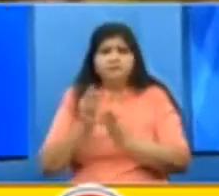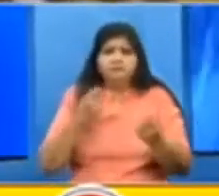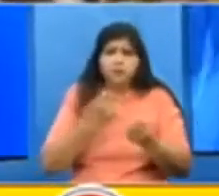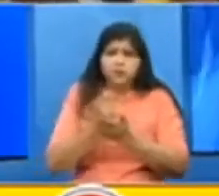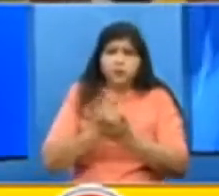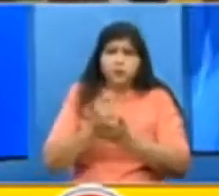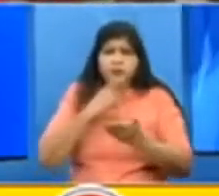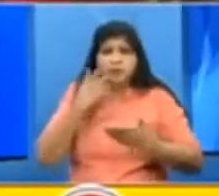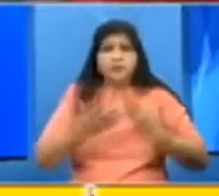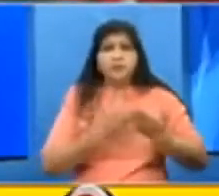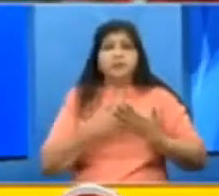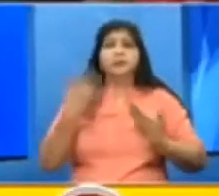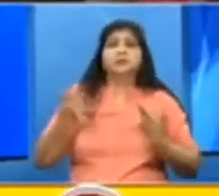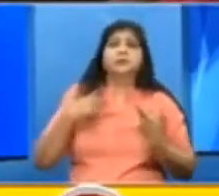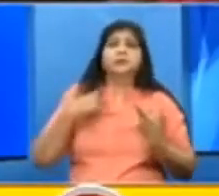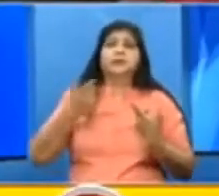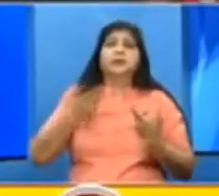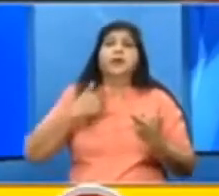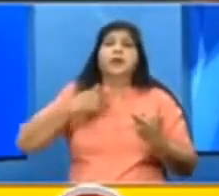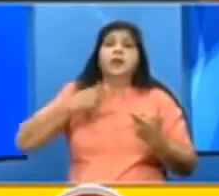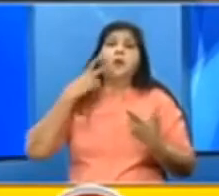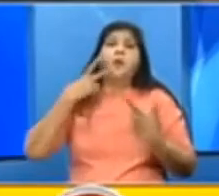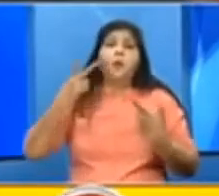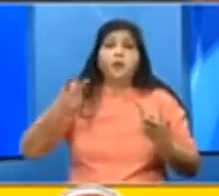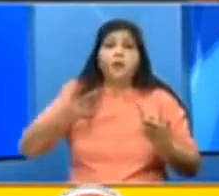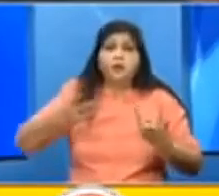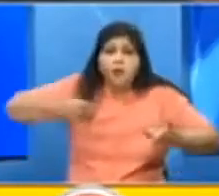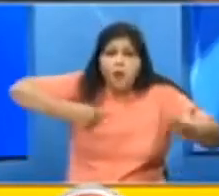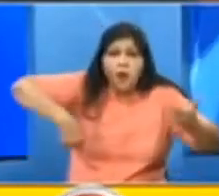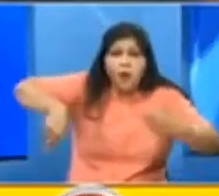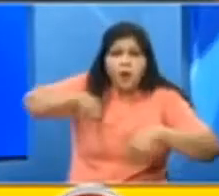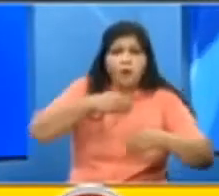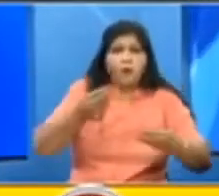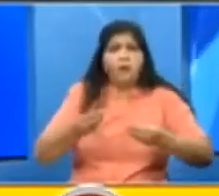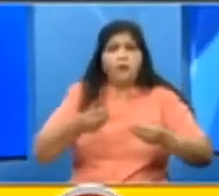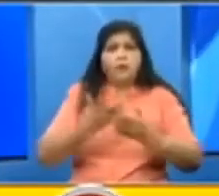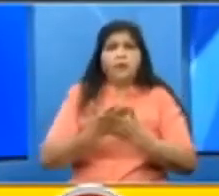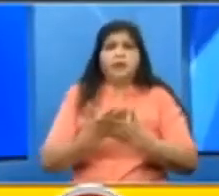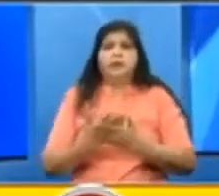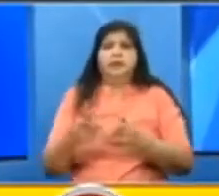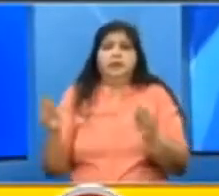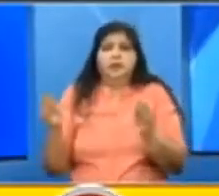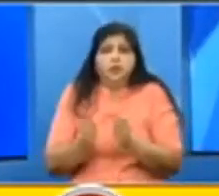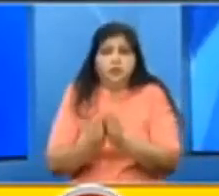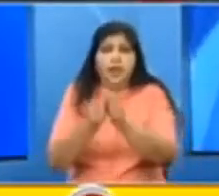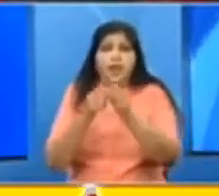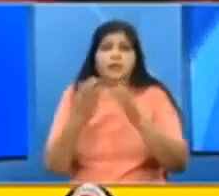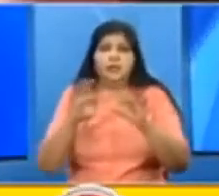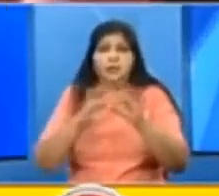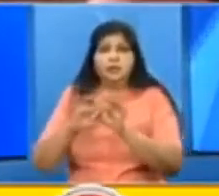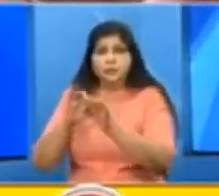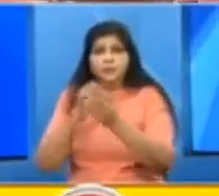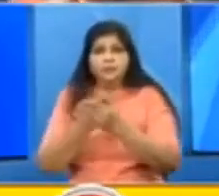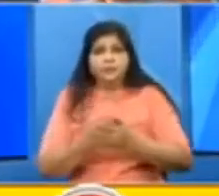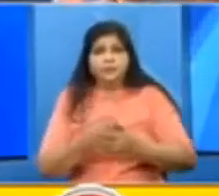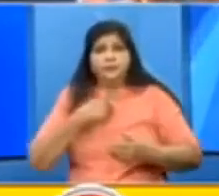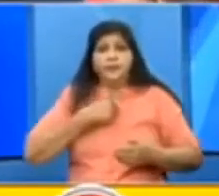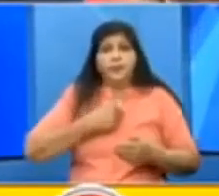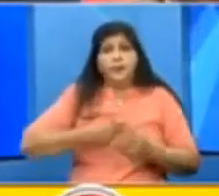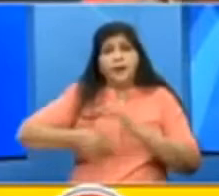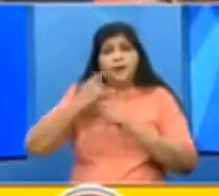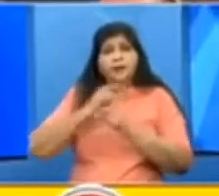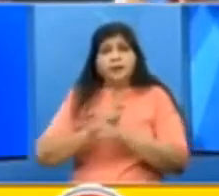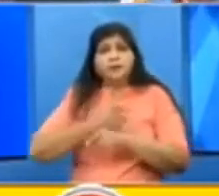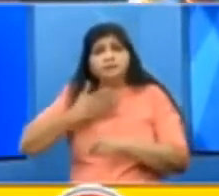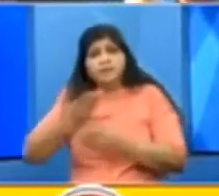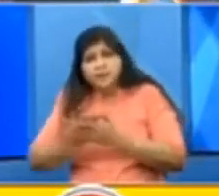कई लोग इसे वोकल फॉर लोकल से भी जोड़ रहे हैं, और बात भी सही है। हमारे पर्व हमारे